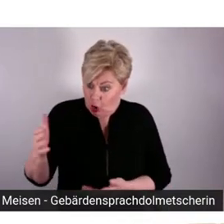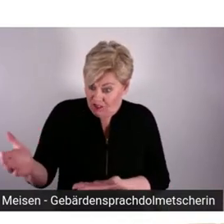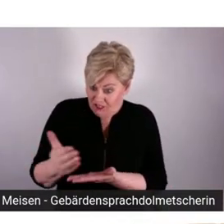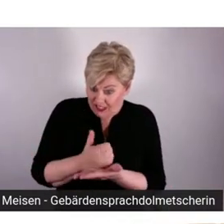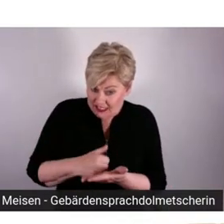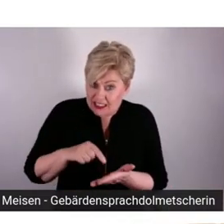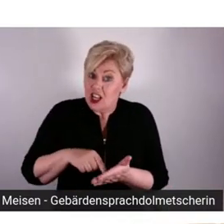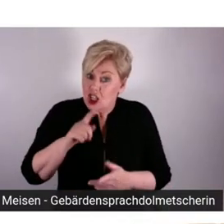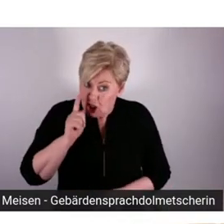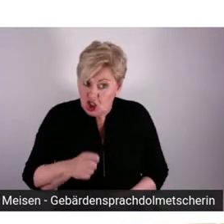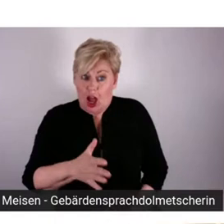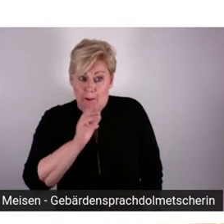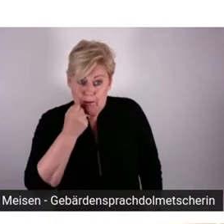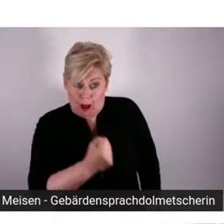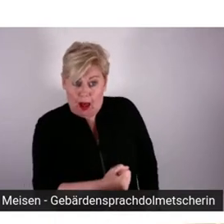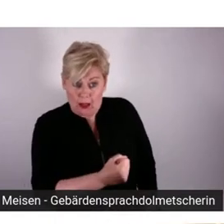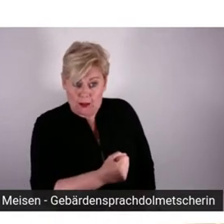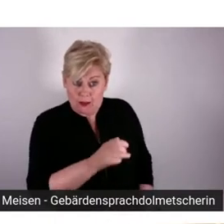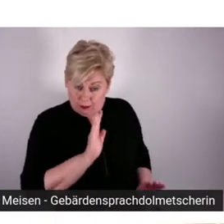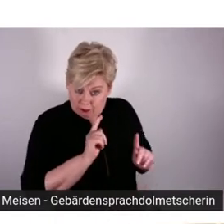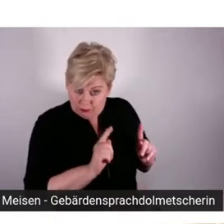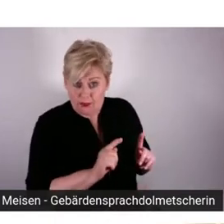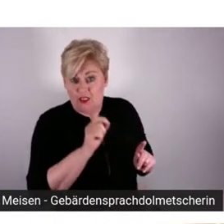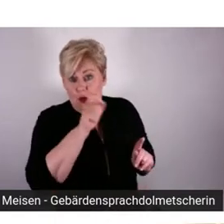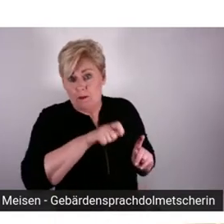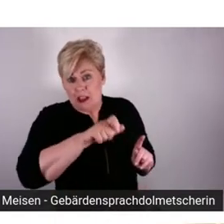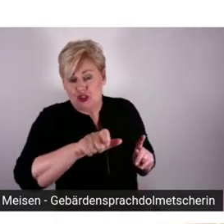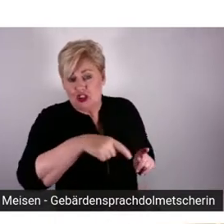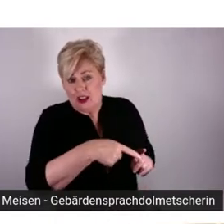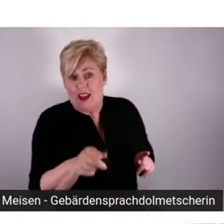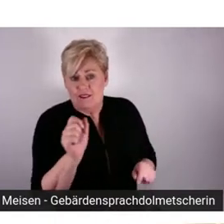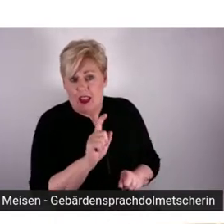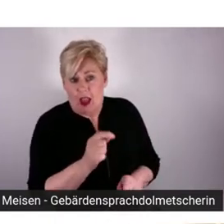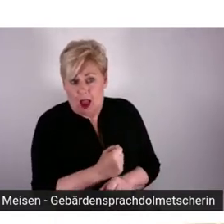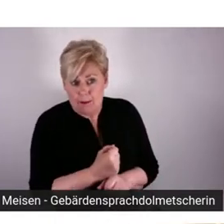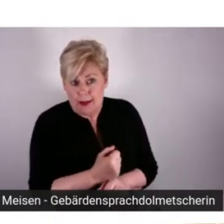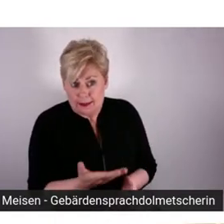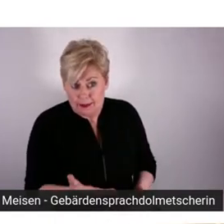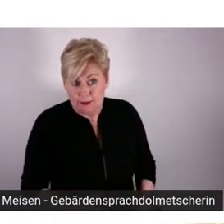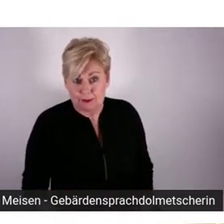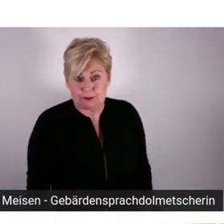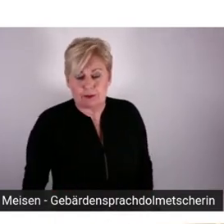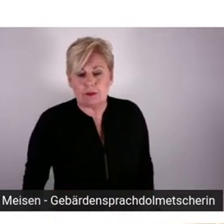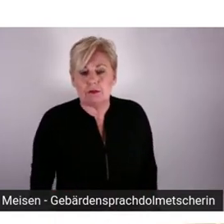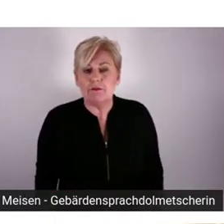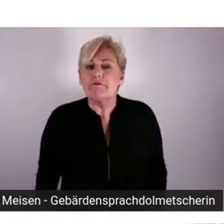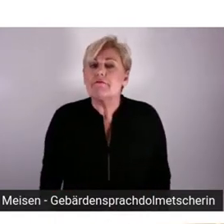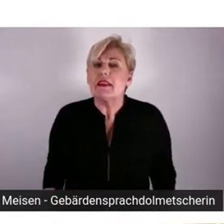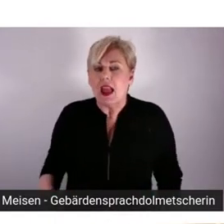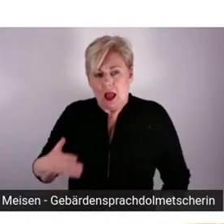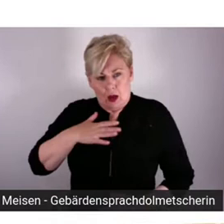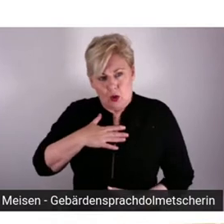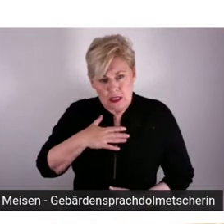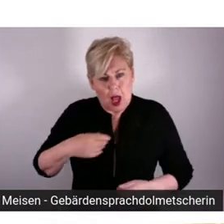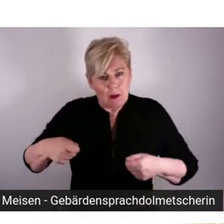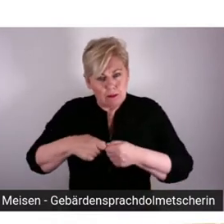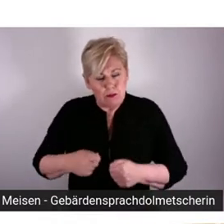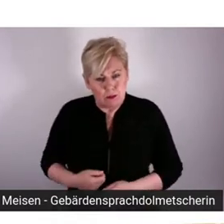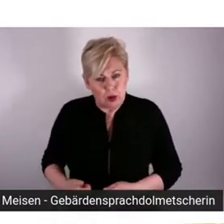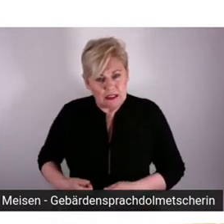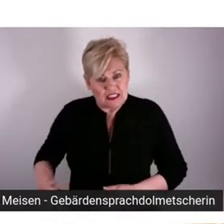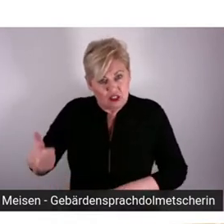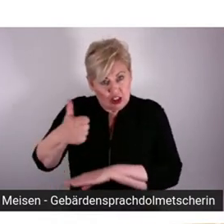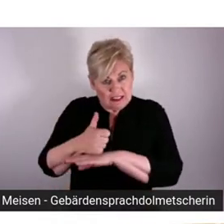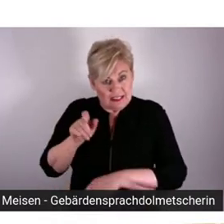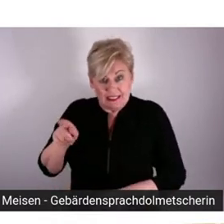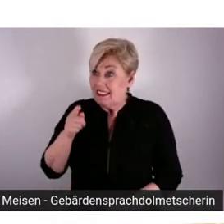der soll auch behalten werden dürfen von den Menschen, die es erarbeitet haben. Also wenn unser Bundesvorsitzender Christian Lindner das sagt,